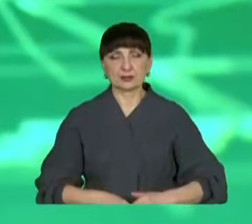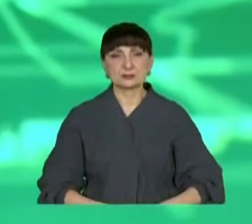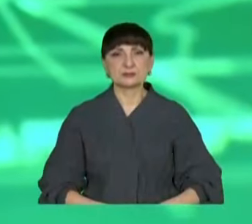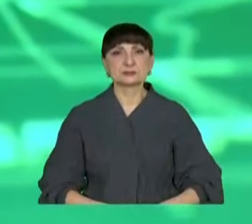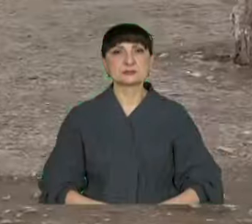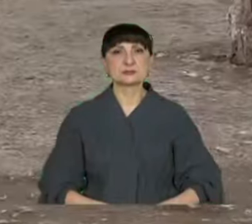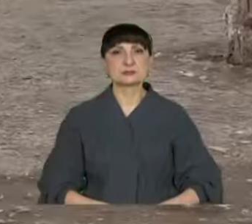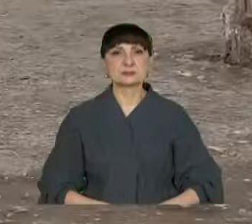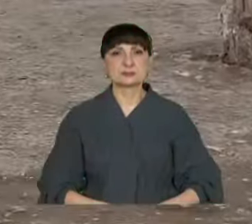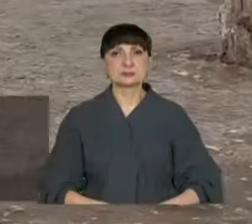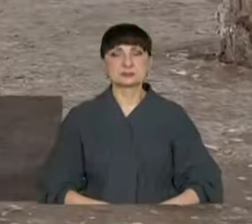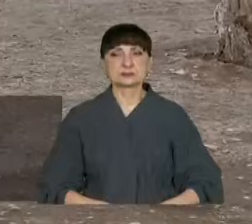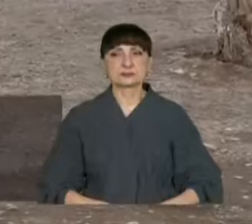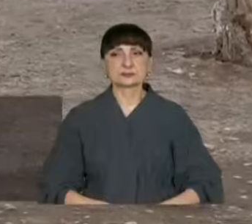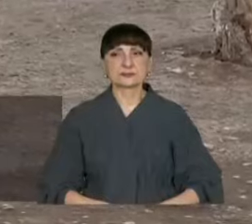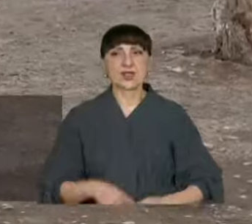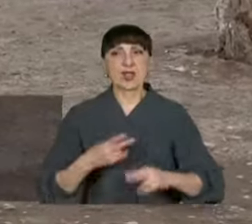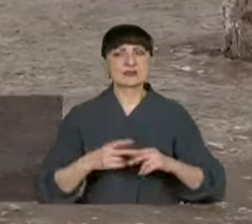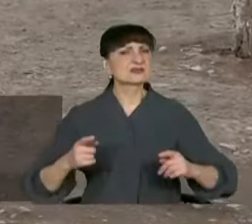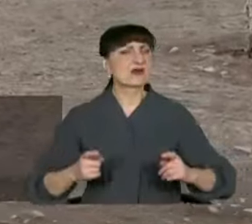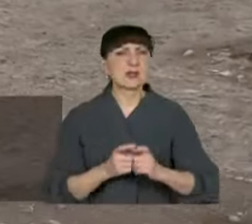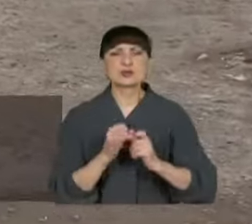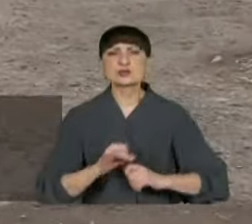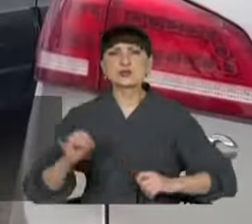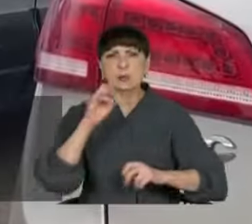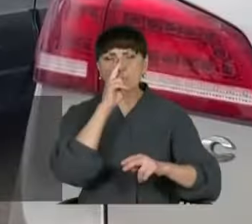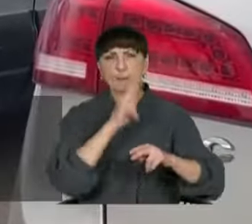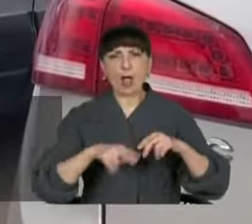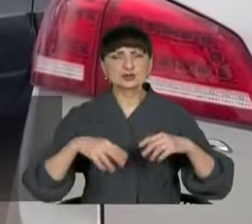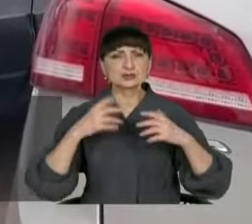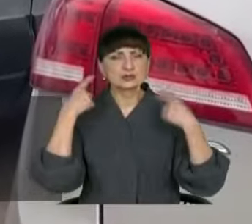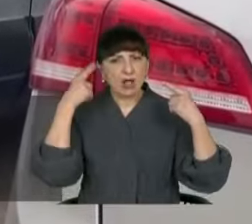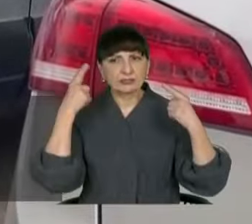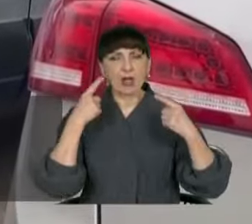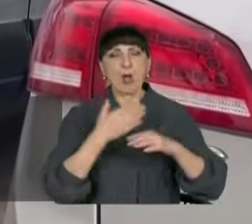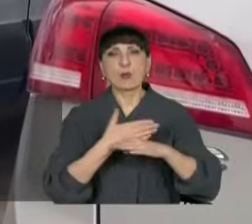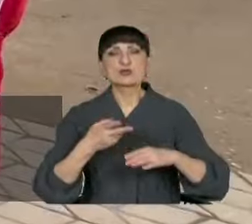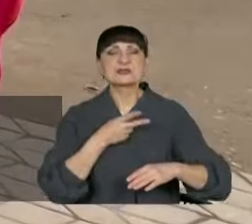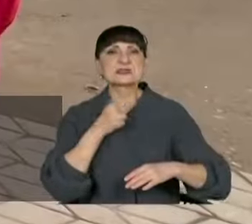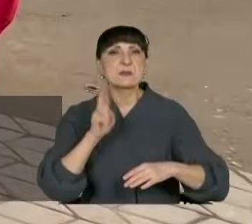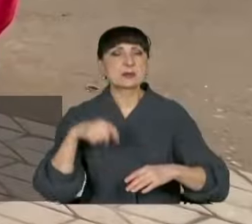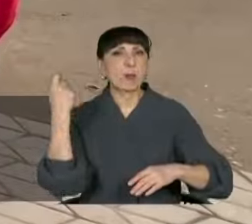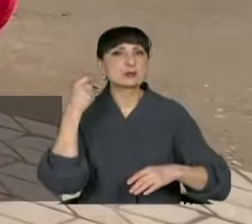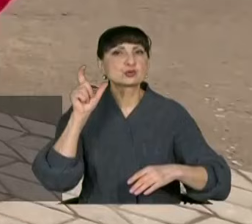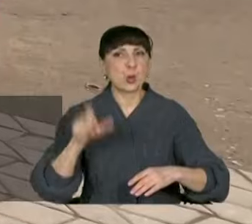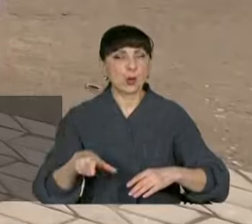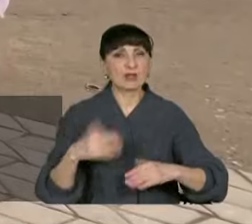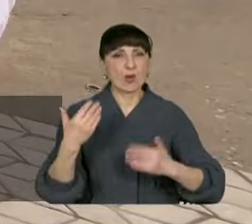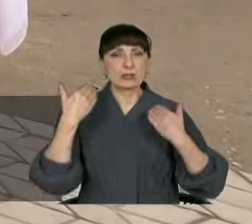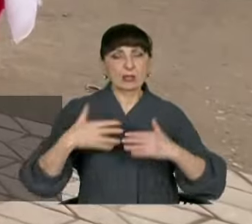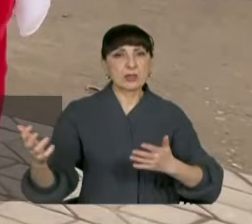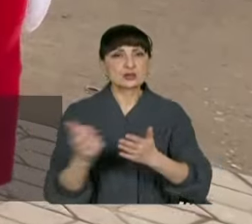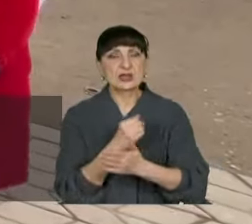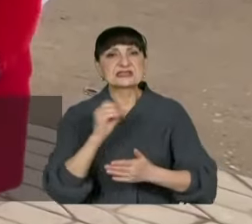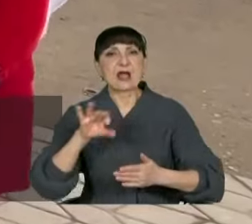Аралбаев. Эта скандальная история с пропажей скота началась после смерти пастуха Галмжана Узбекова. Его тело нашли в